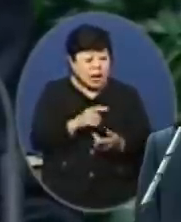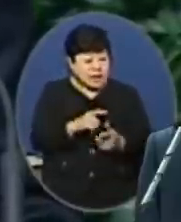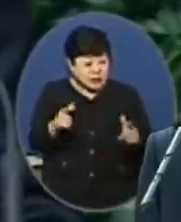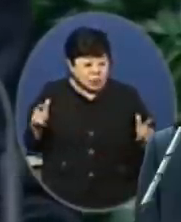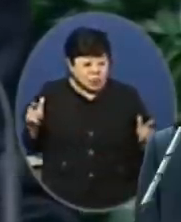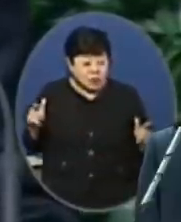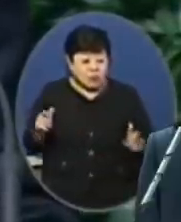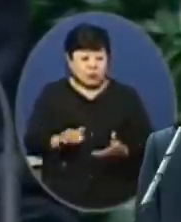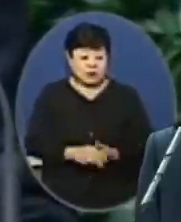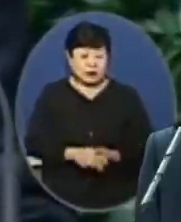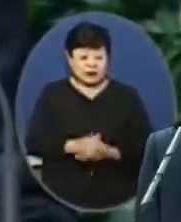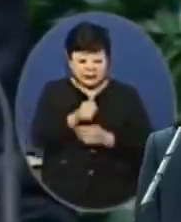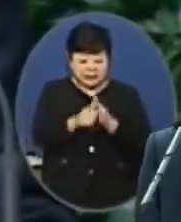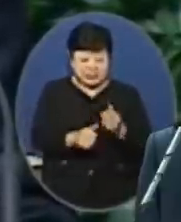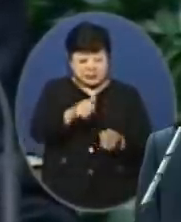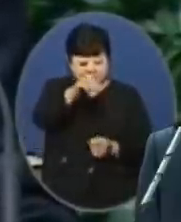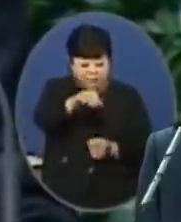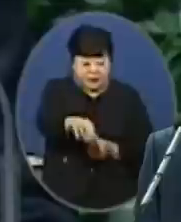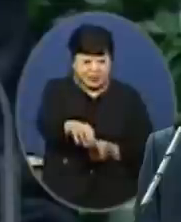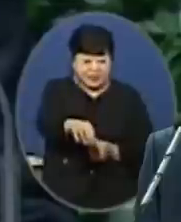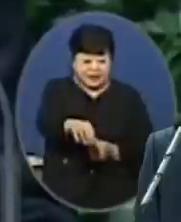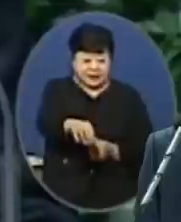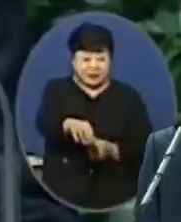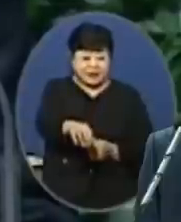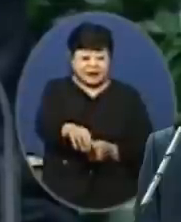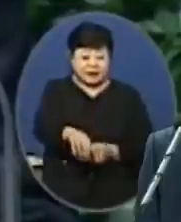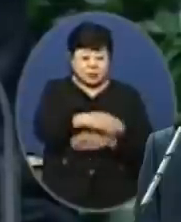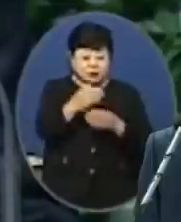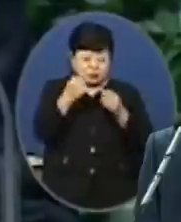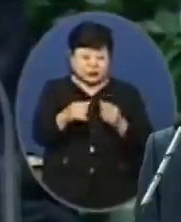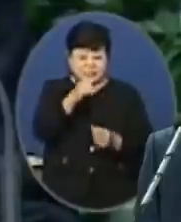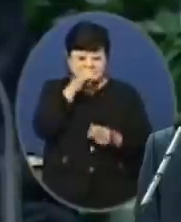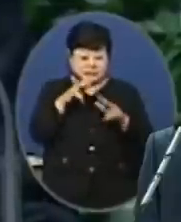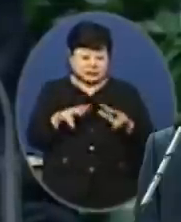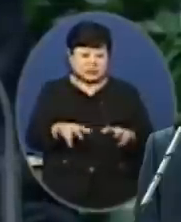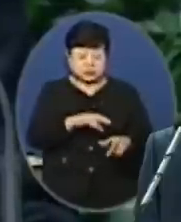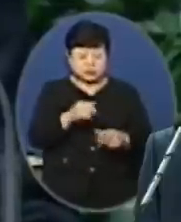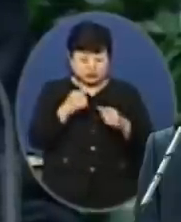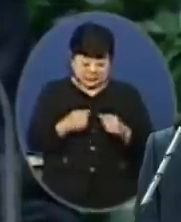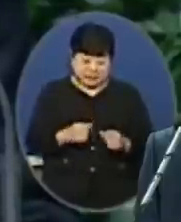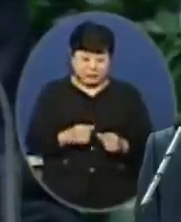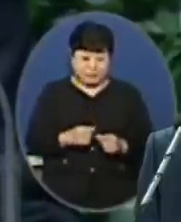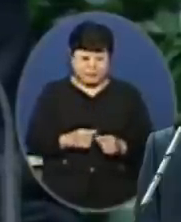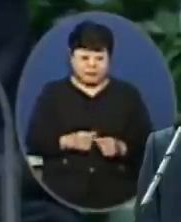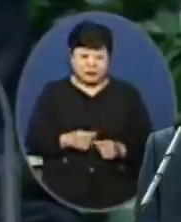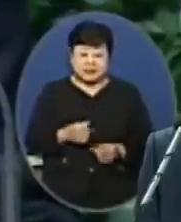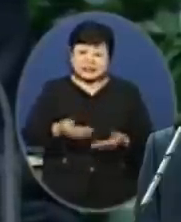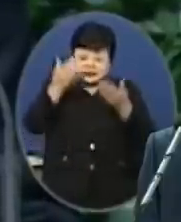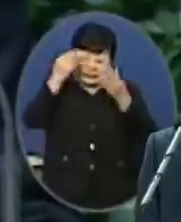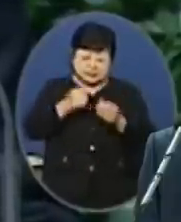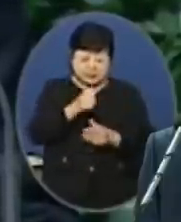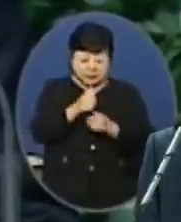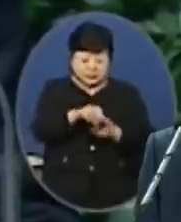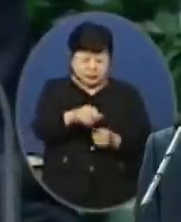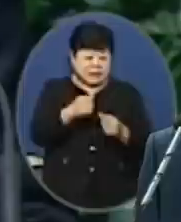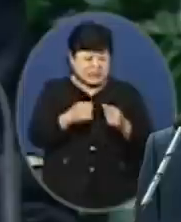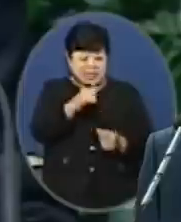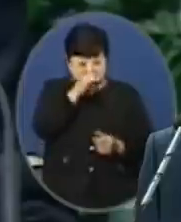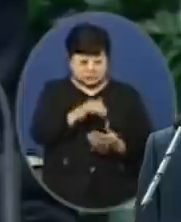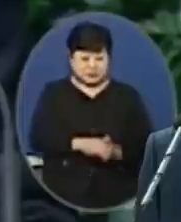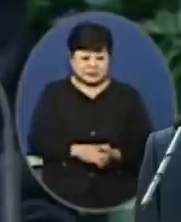아니라 하나님 앞에는 모두 다 살아있다. 지금 있는 우리도 살아있고 지나가버린 그분들도 하나님 앞에는